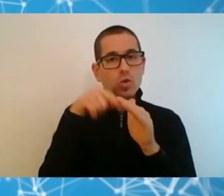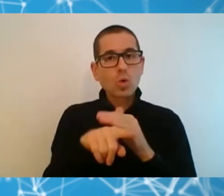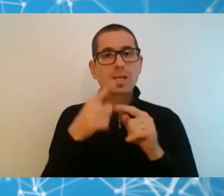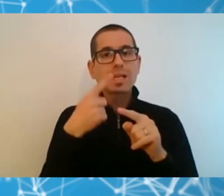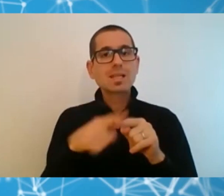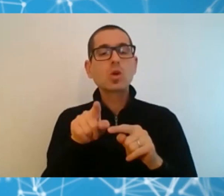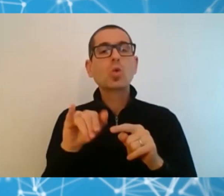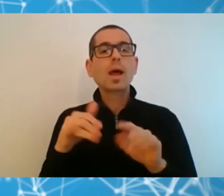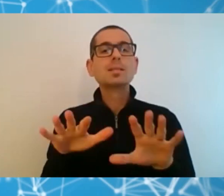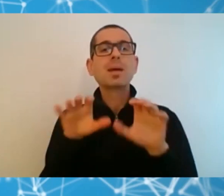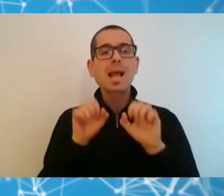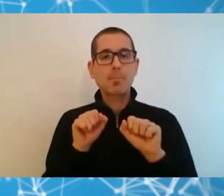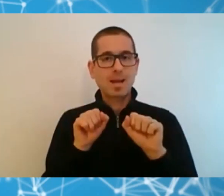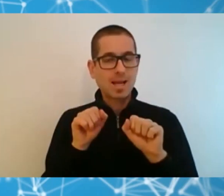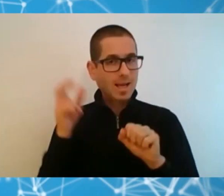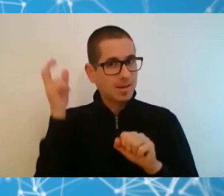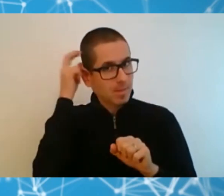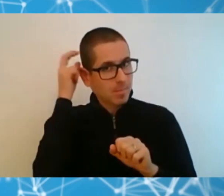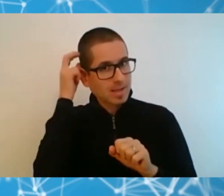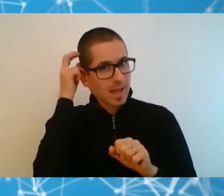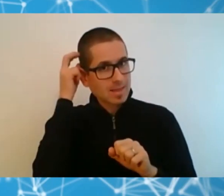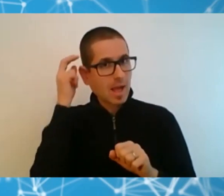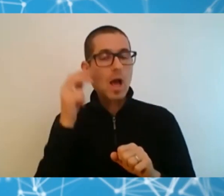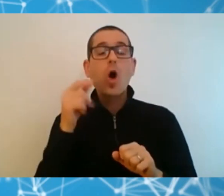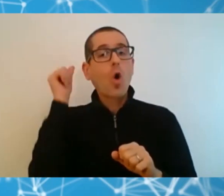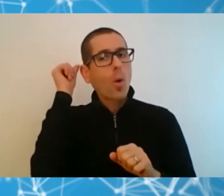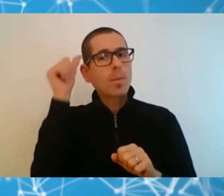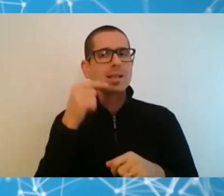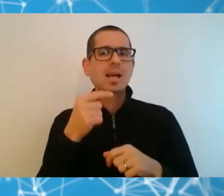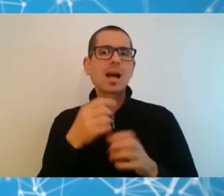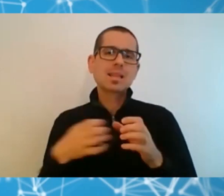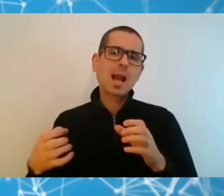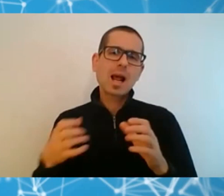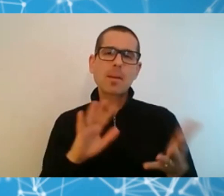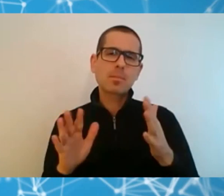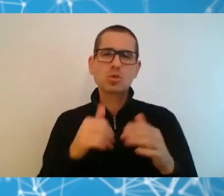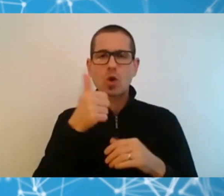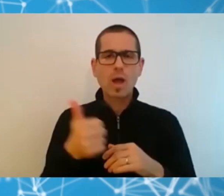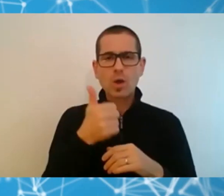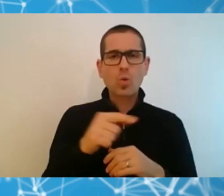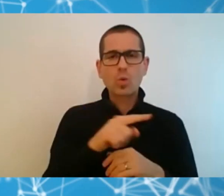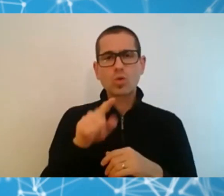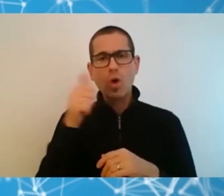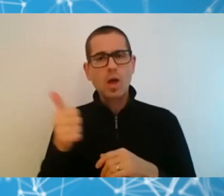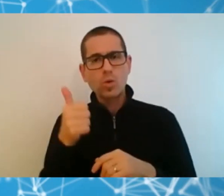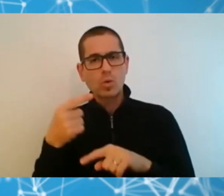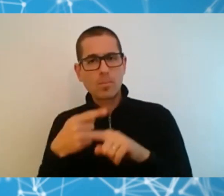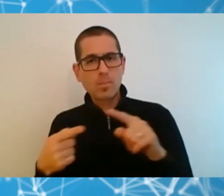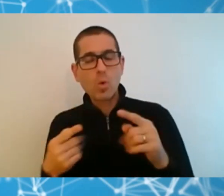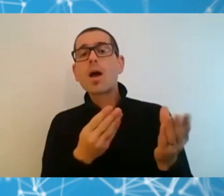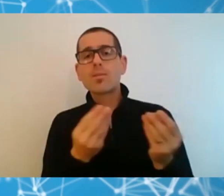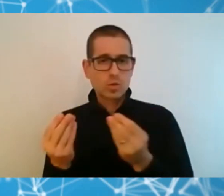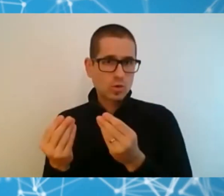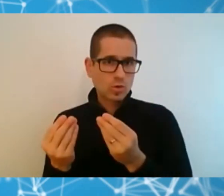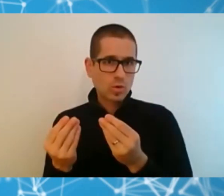kohlearnega implanta. Sama operacija traja približno uro in pol in je večinoma spremljena tudi